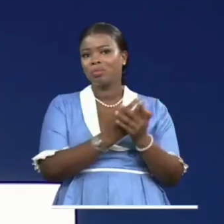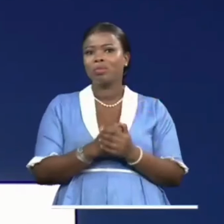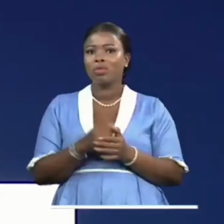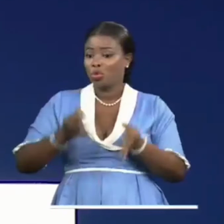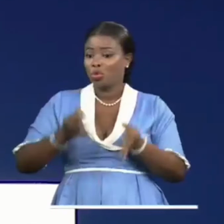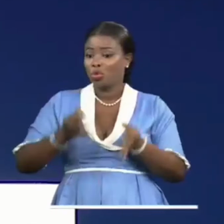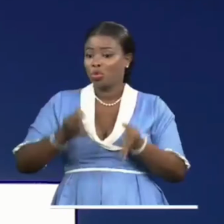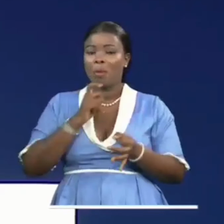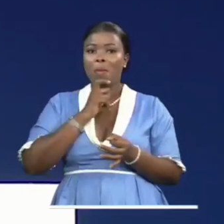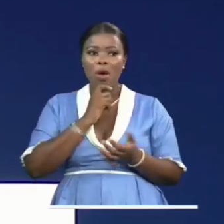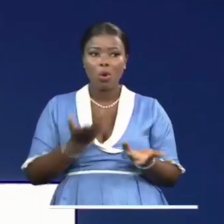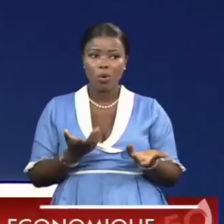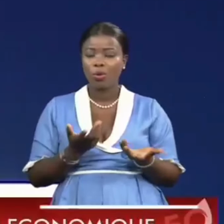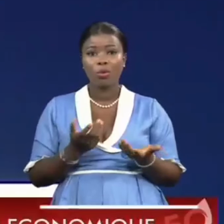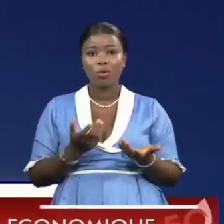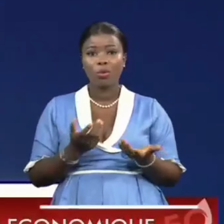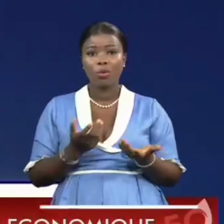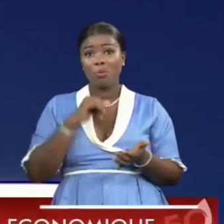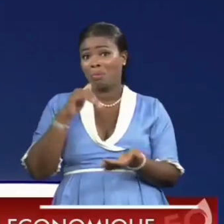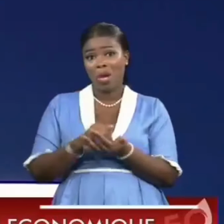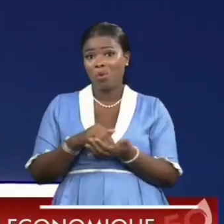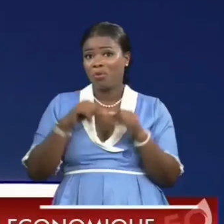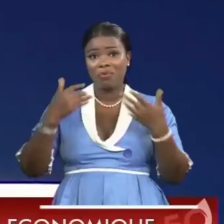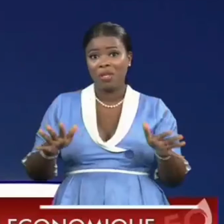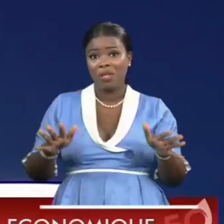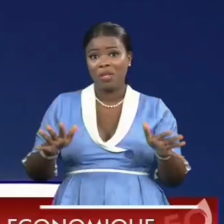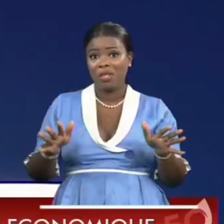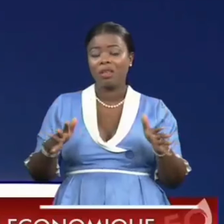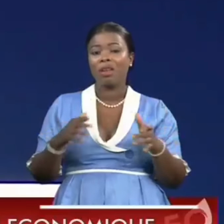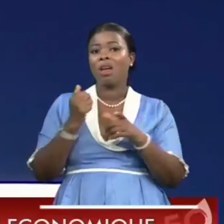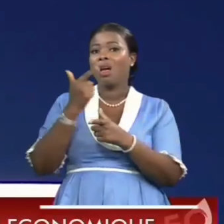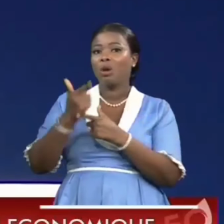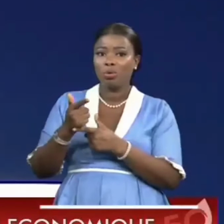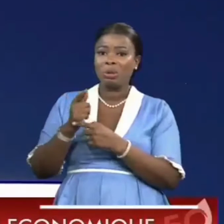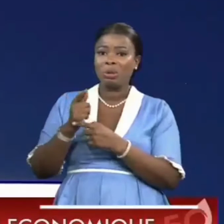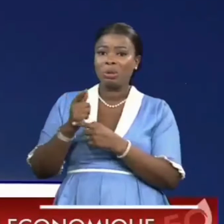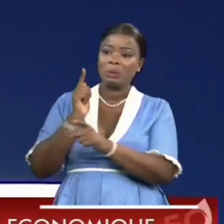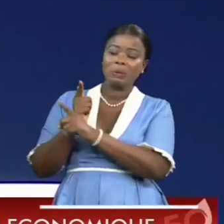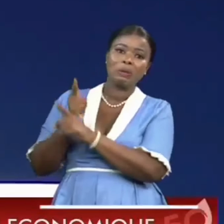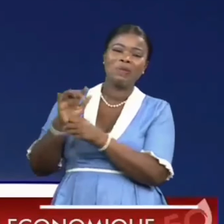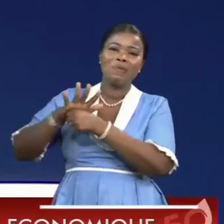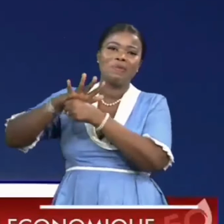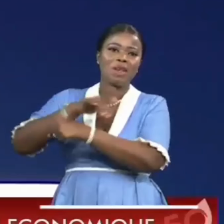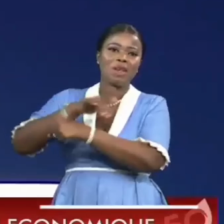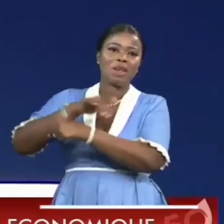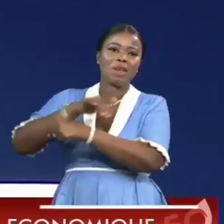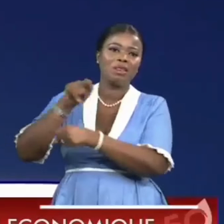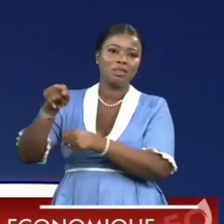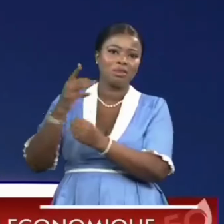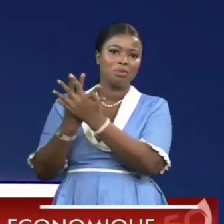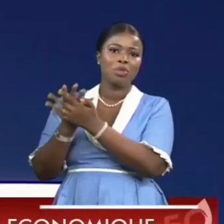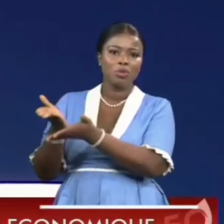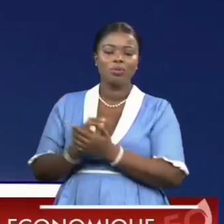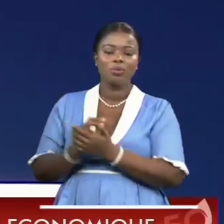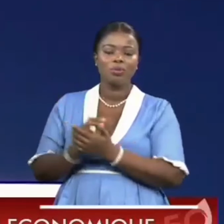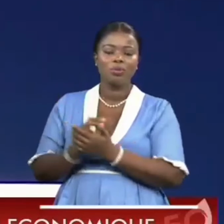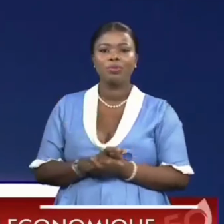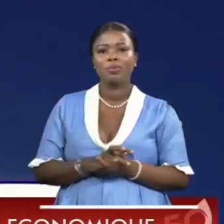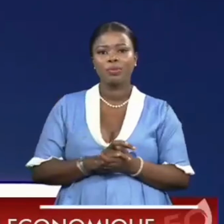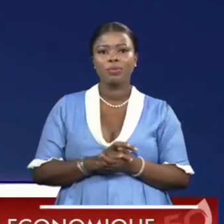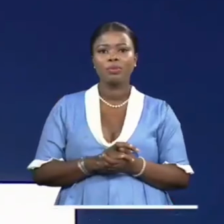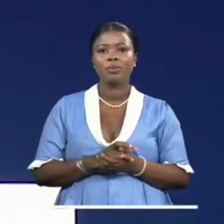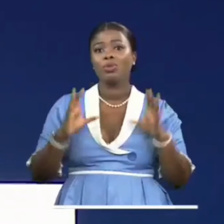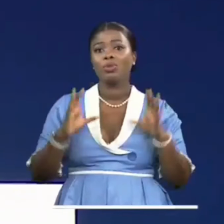jugement le jugement n'est pas encore achevé donc il faut digitaliser renforcer les moyens humain et financiers du corps de la